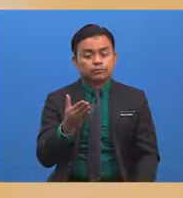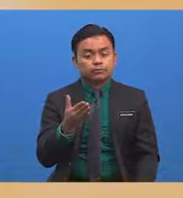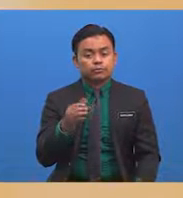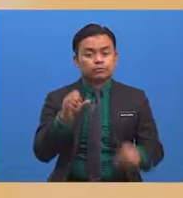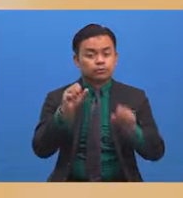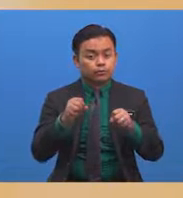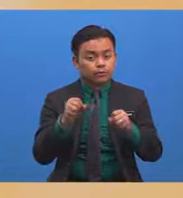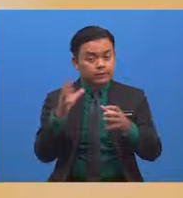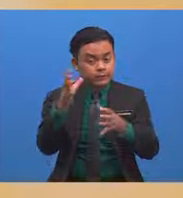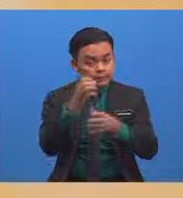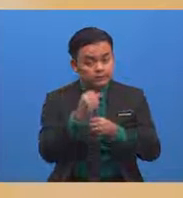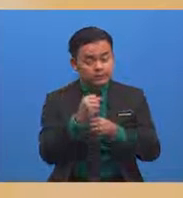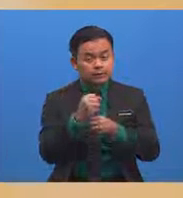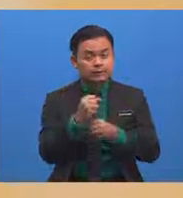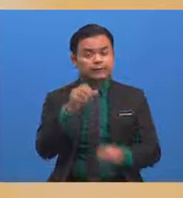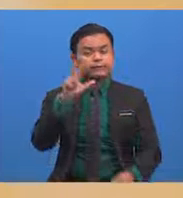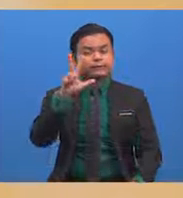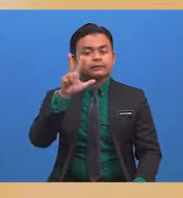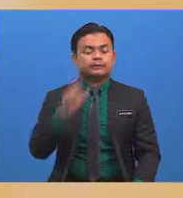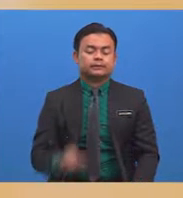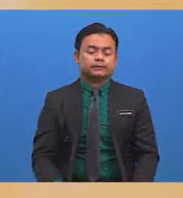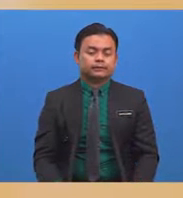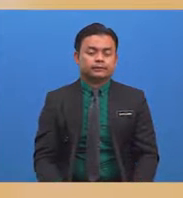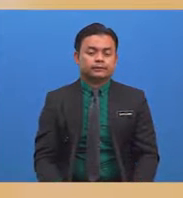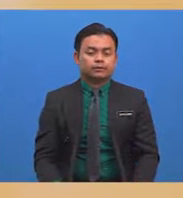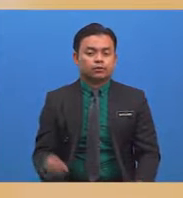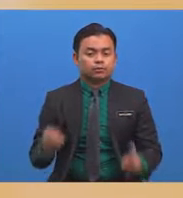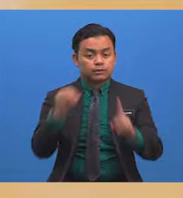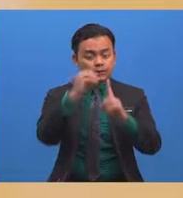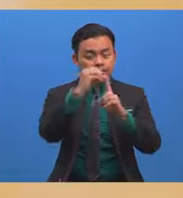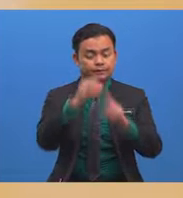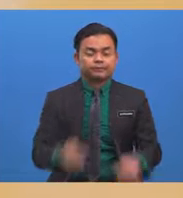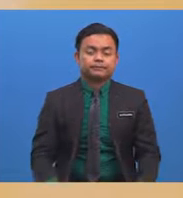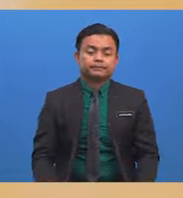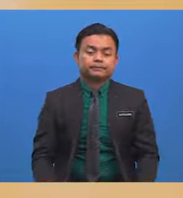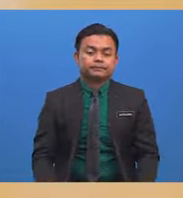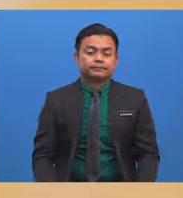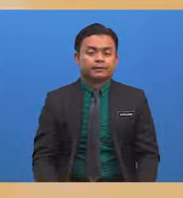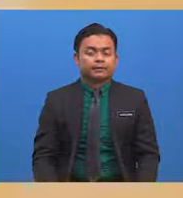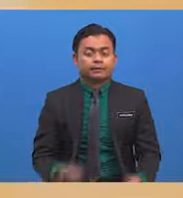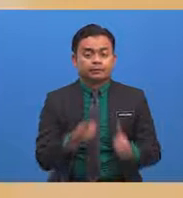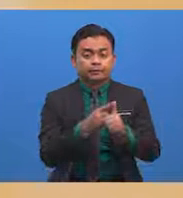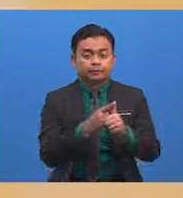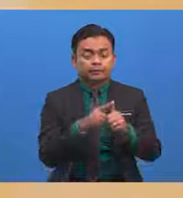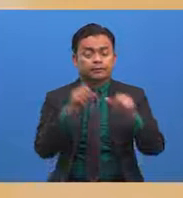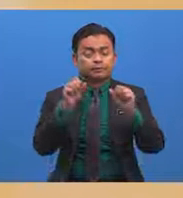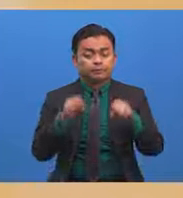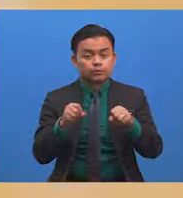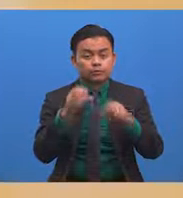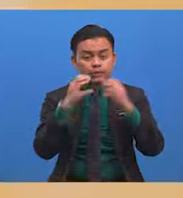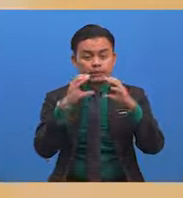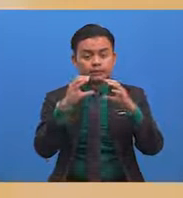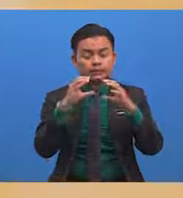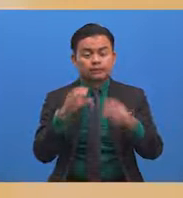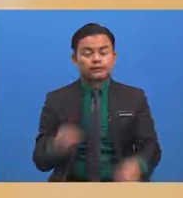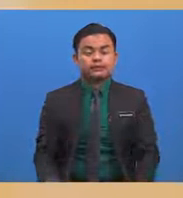3 kriteria pembelajaran. Pertama, kamu boleh menyatakan cahaya